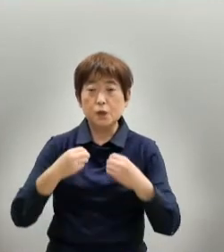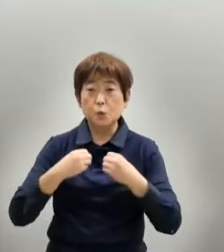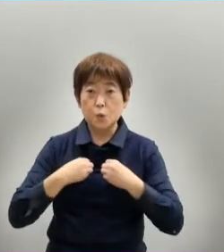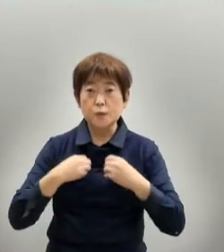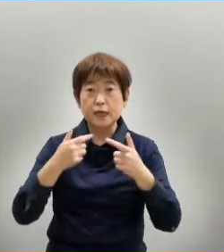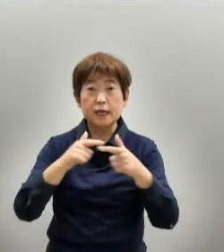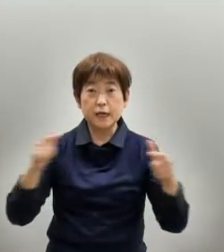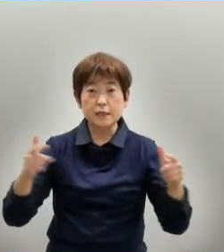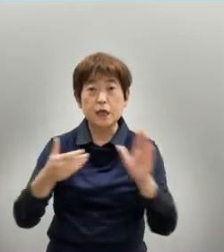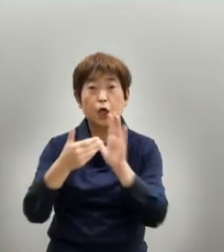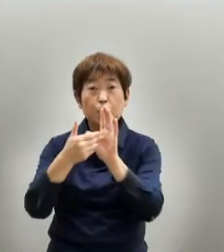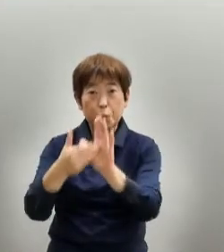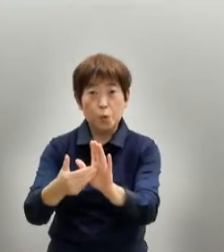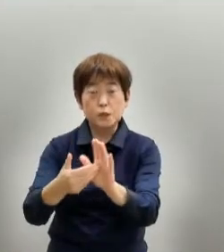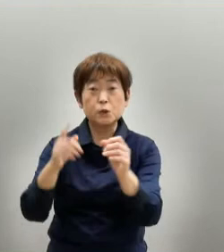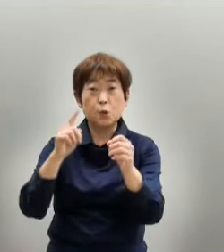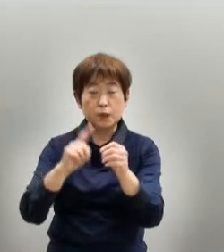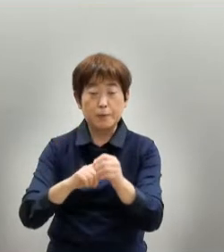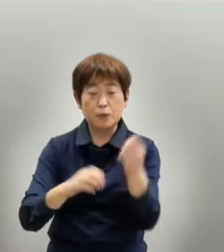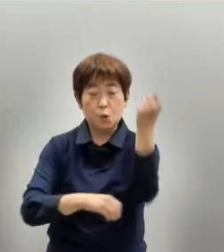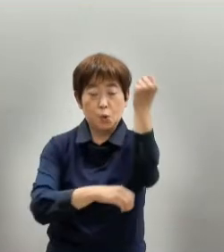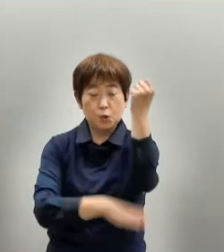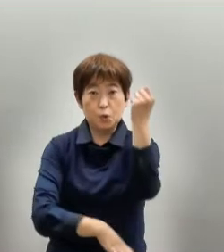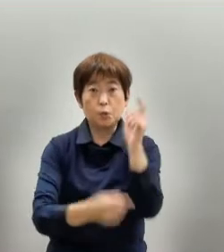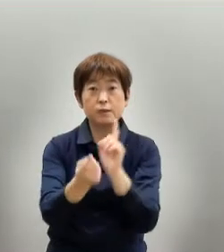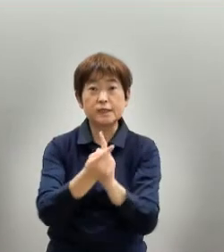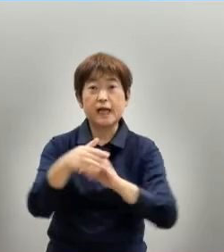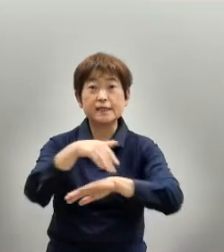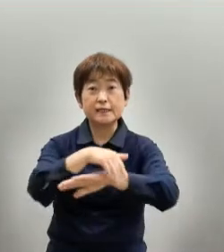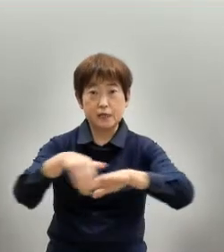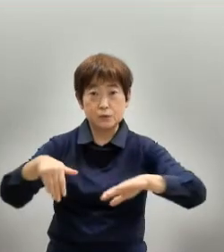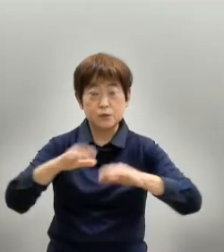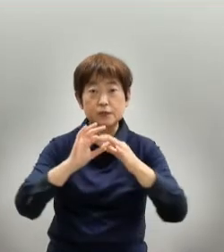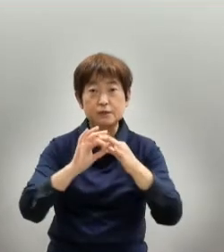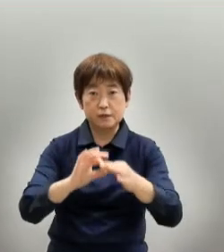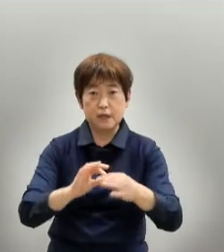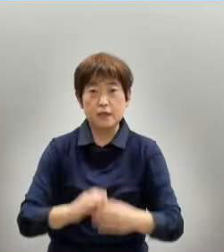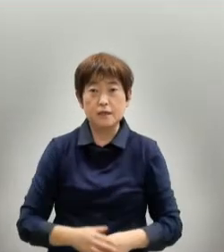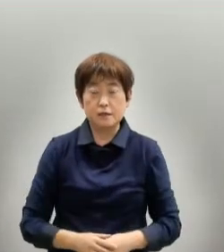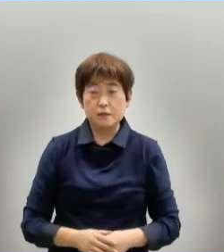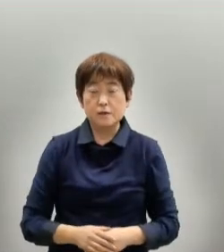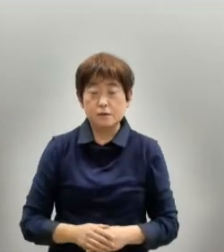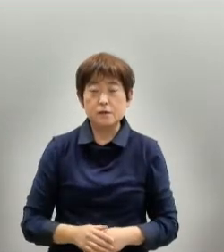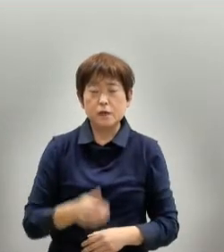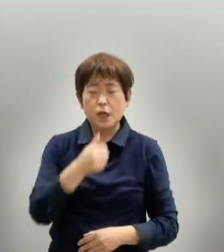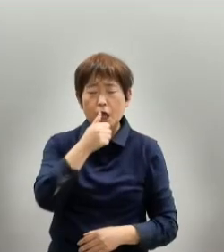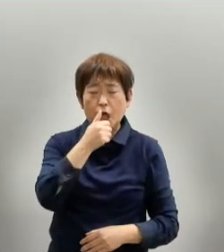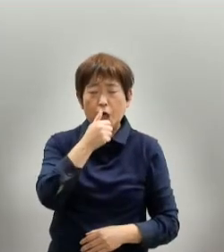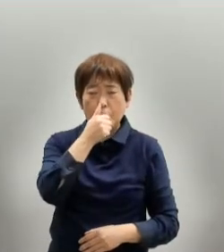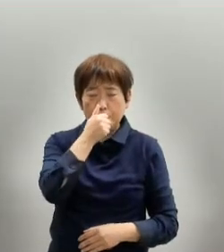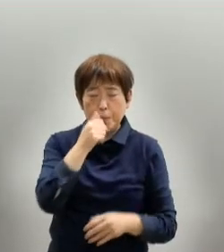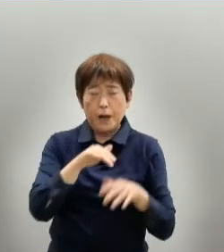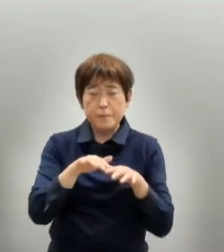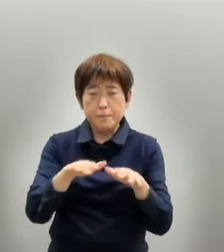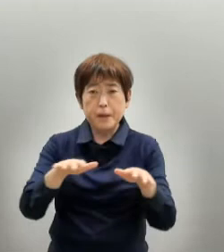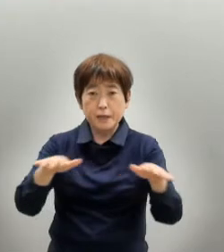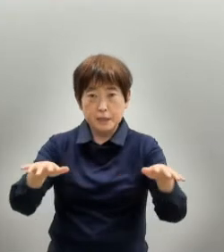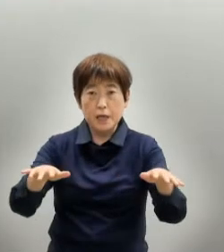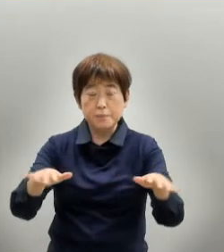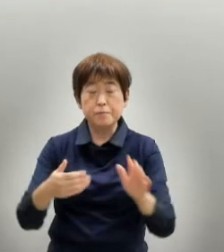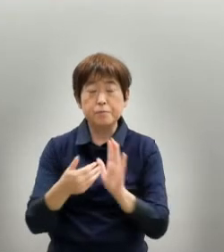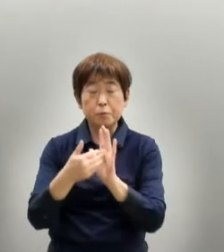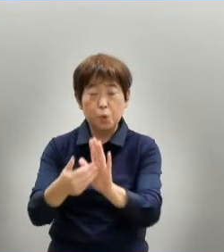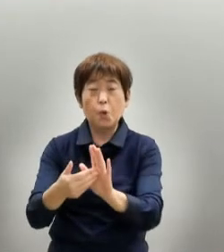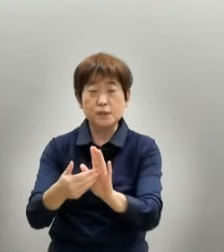感染拡大防止のための基本対策ということでございまして、先月末まででですね、まん延防止措置が終わってございまして、10